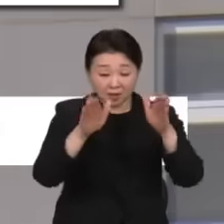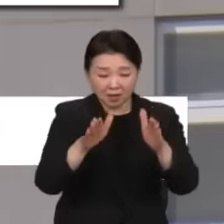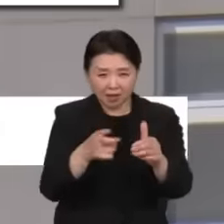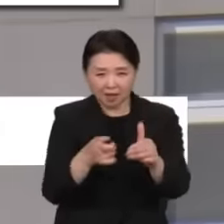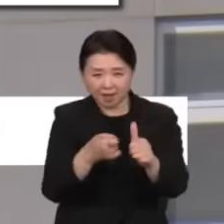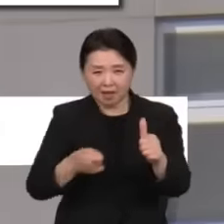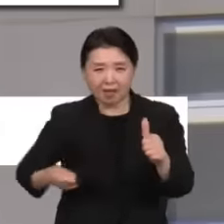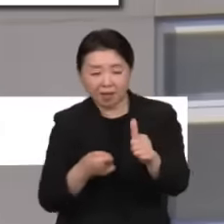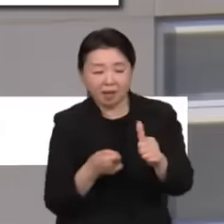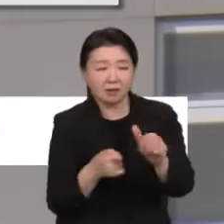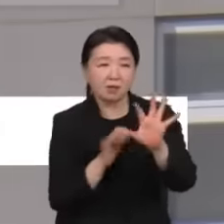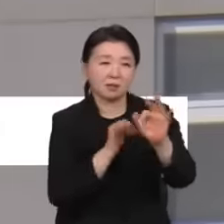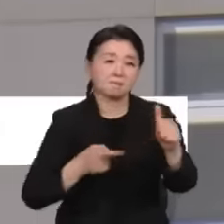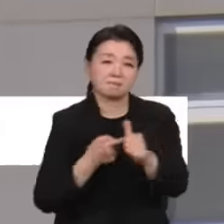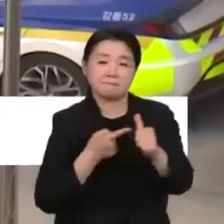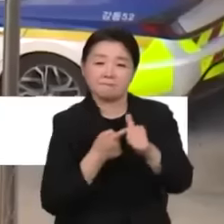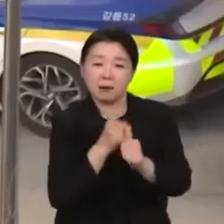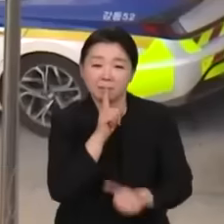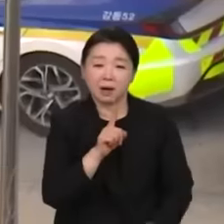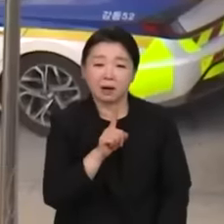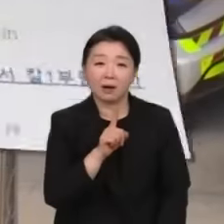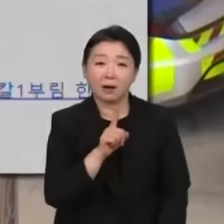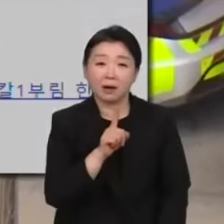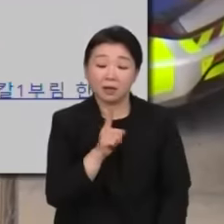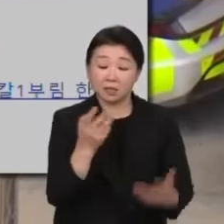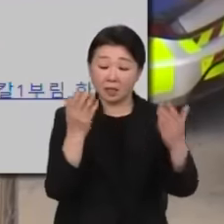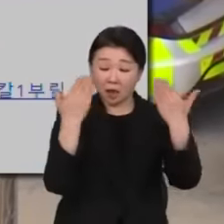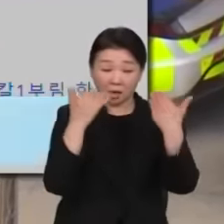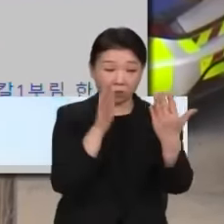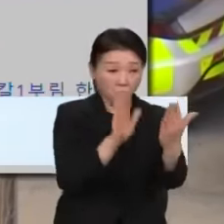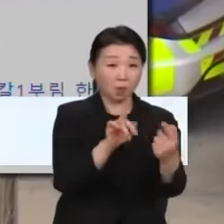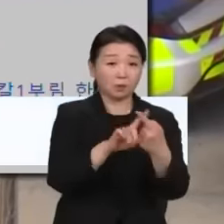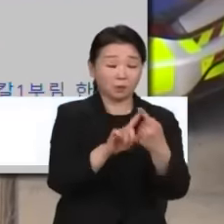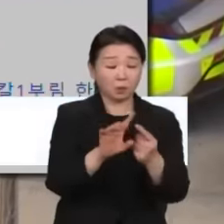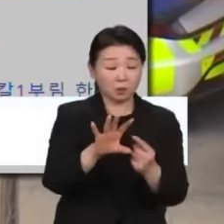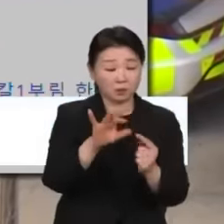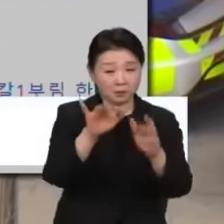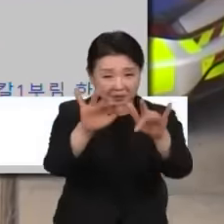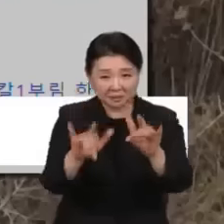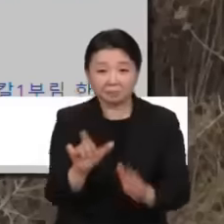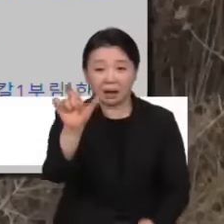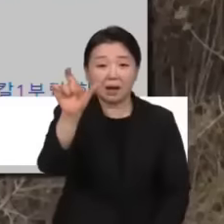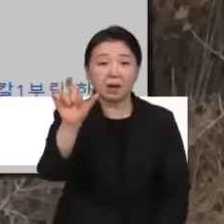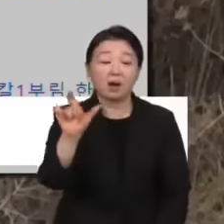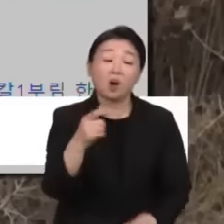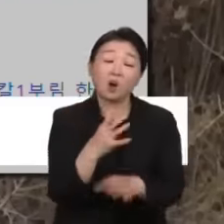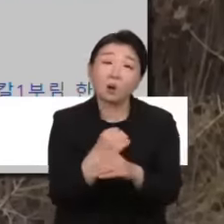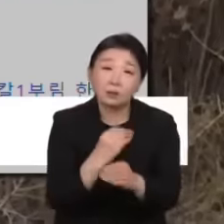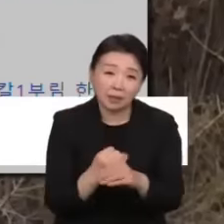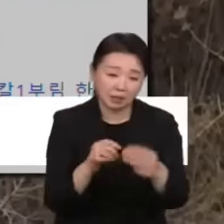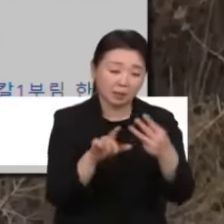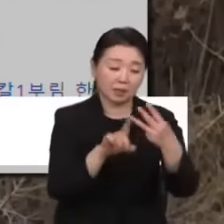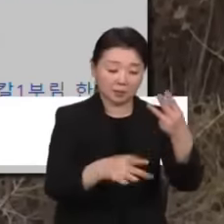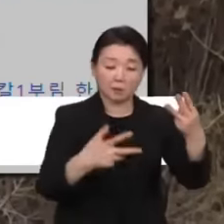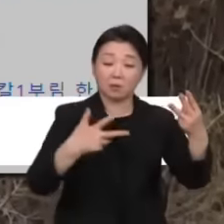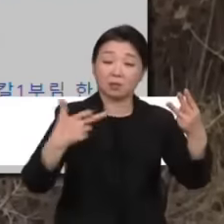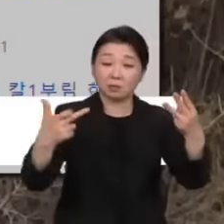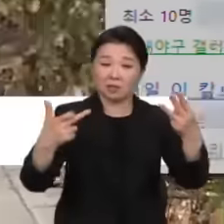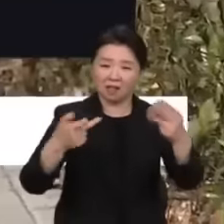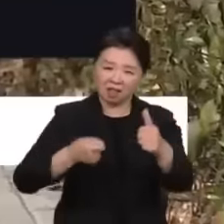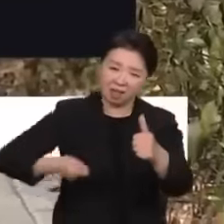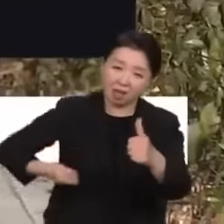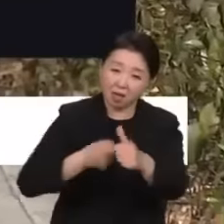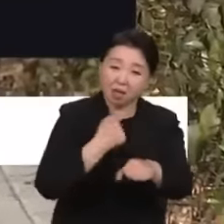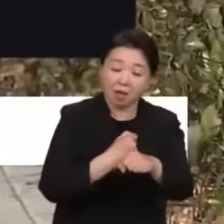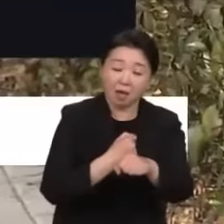적어도 10명을 찌르겠다고 했습니다. 이 학교를 상대로 글이 처음 올라온 건 지난 17일입니다. 칼부림을 하겠다고